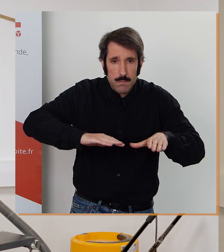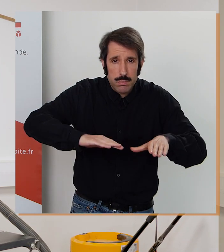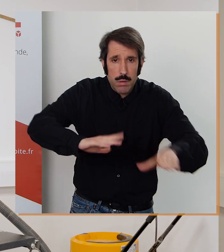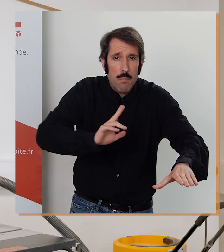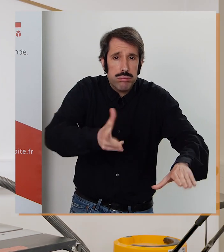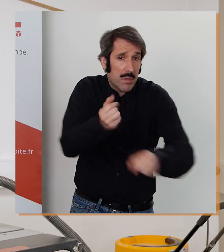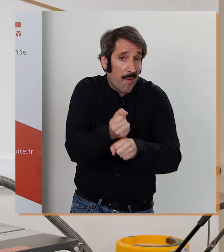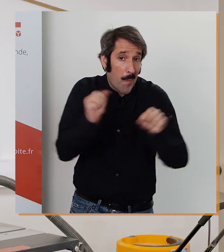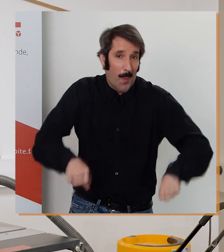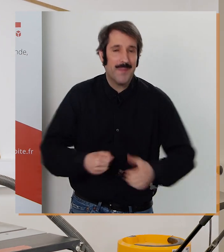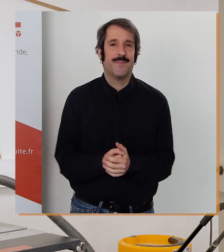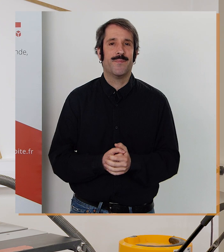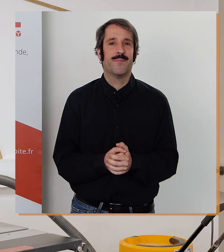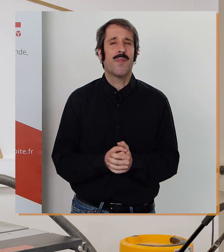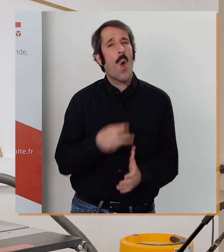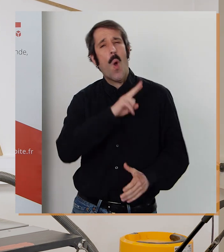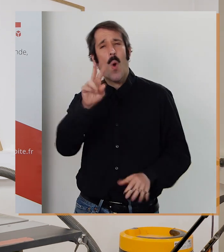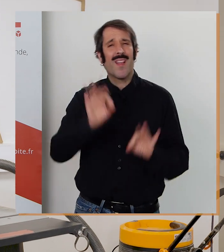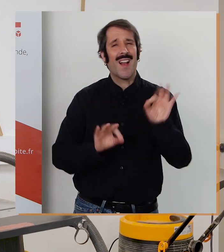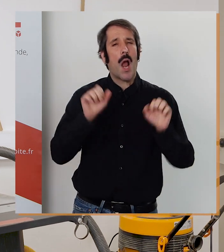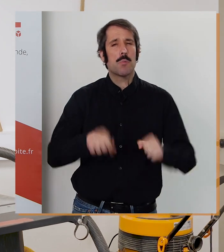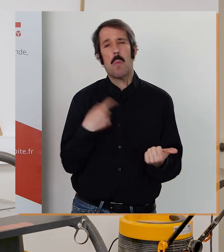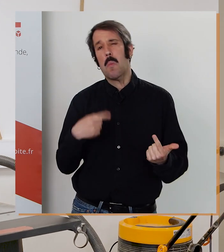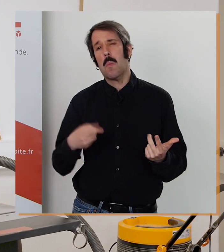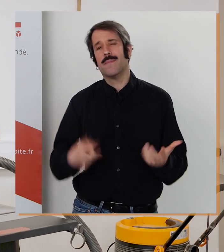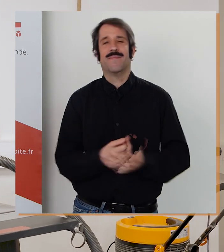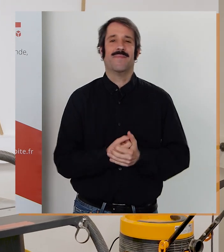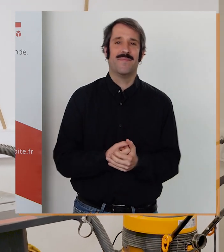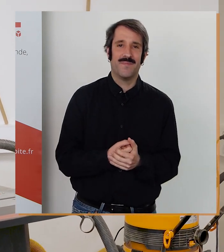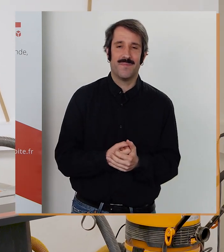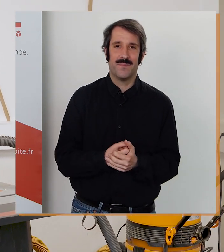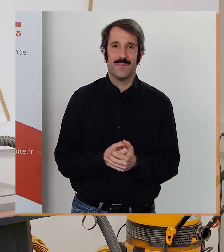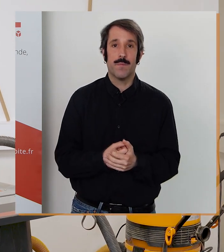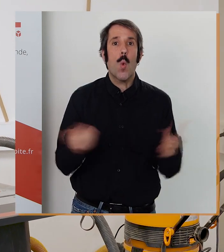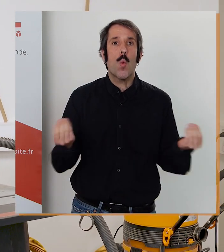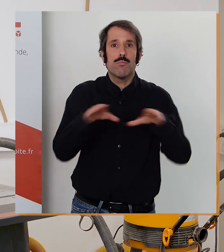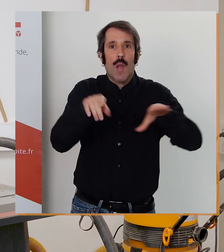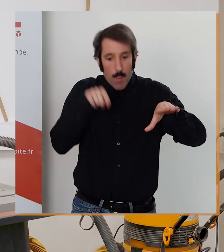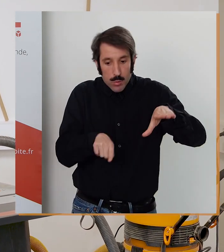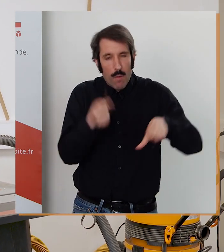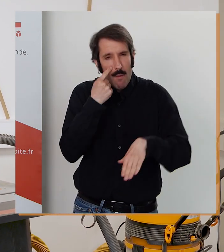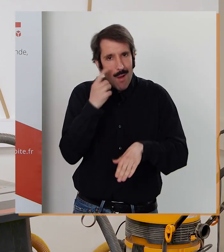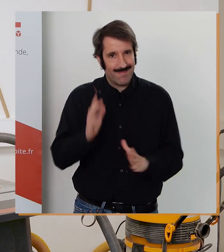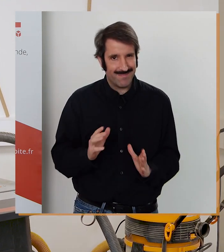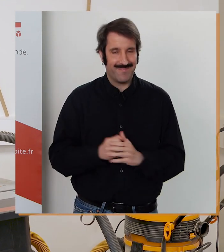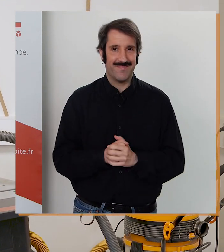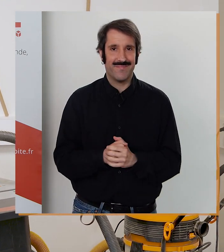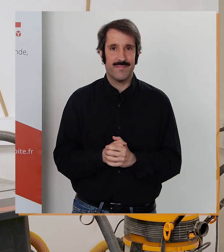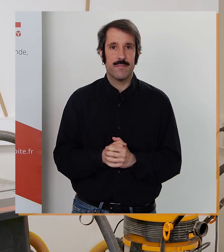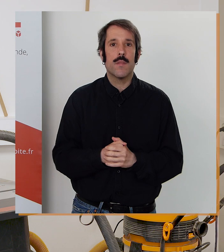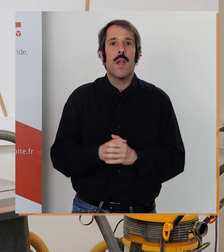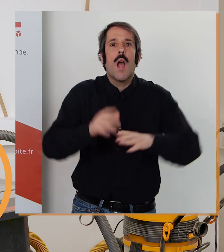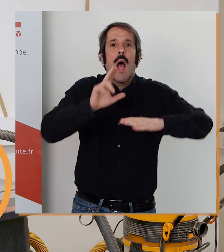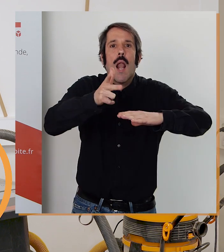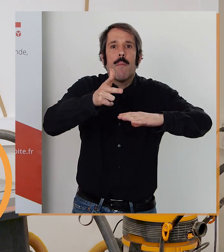travailler. Mais il y a aussi quelques petits réglages que vous pouvez réaliser en dessous de la table, on va le voir ensuite. La hauteur de la lame grâce